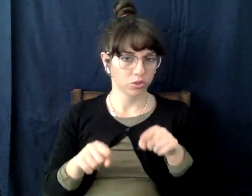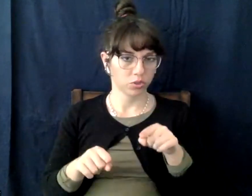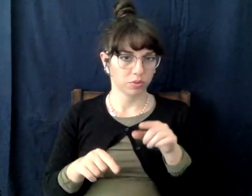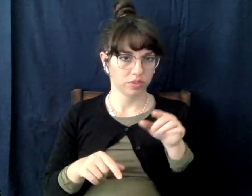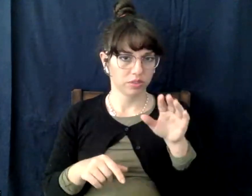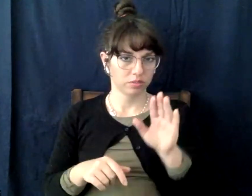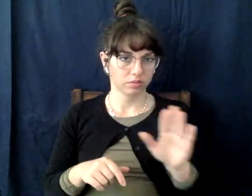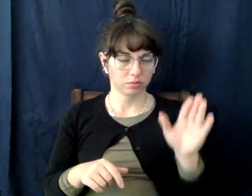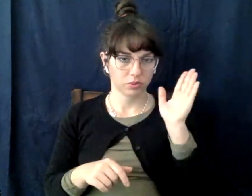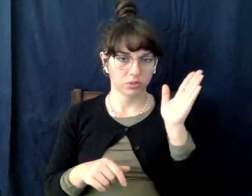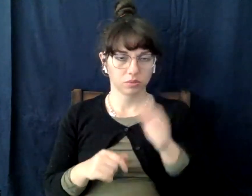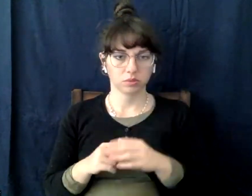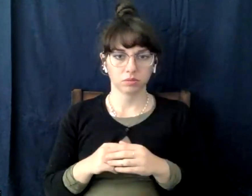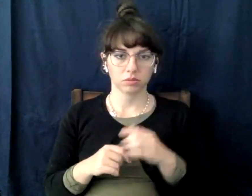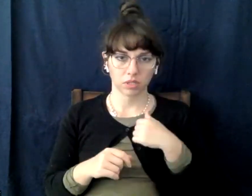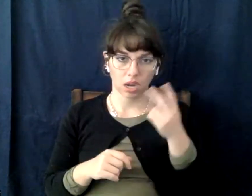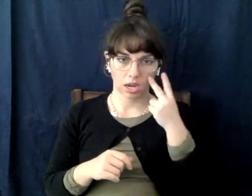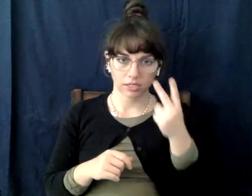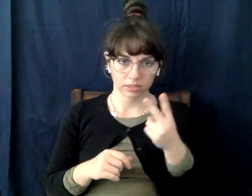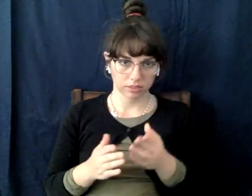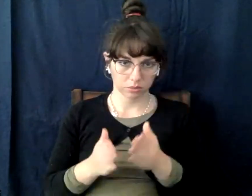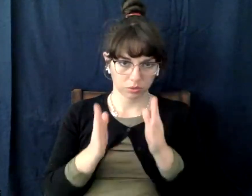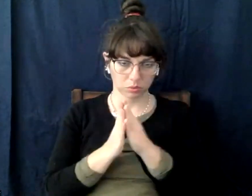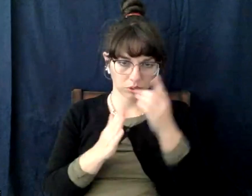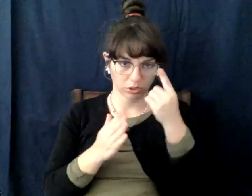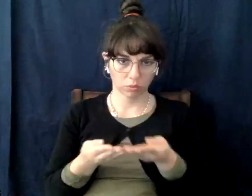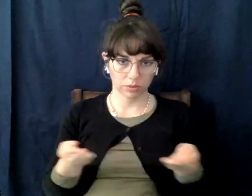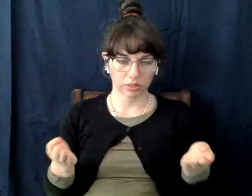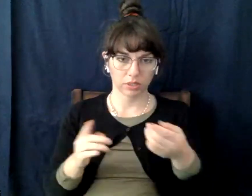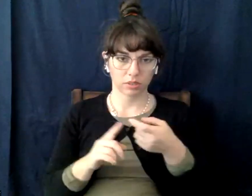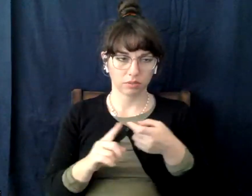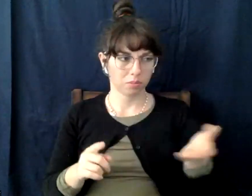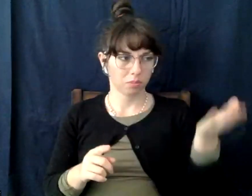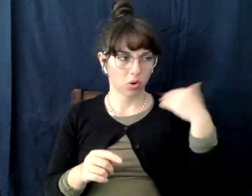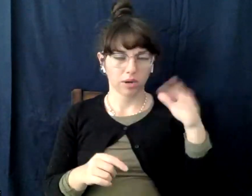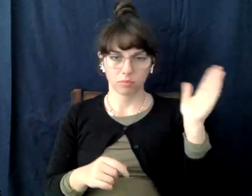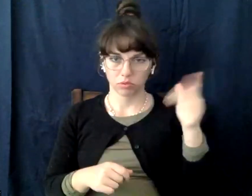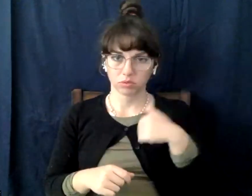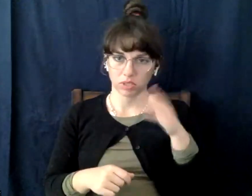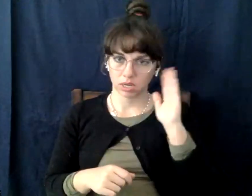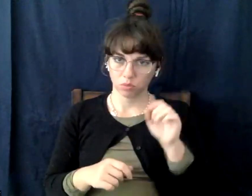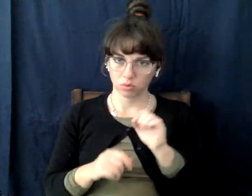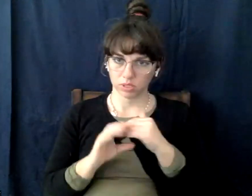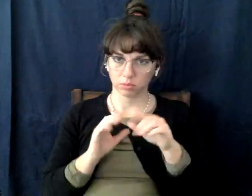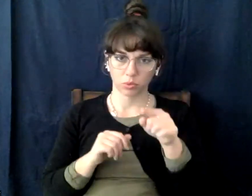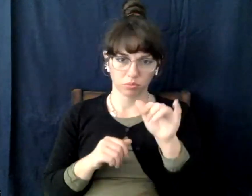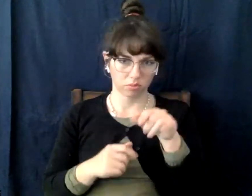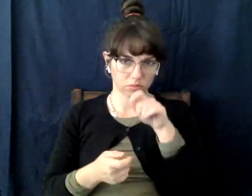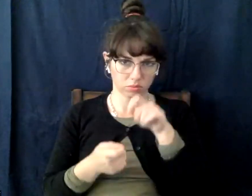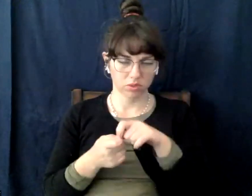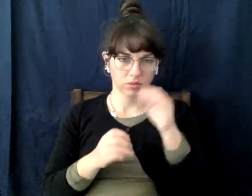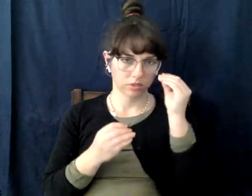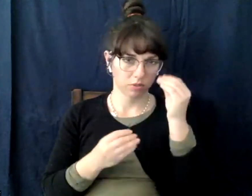There are a couple of requests for materials from prior presentations, and I'll email you that information, Peter.